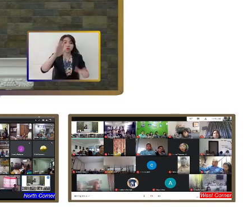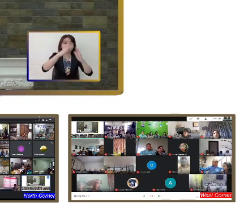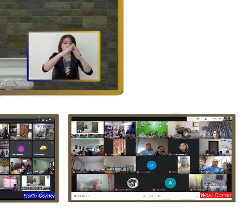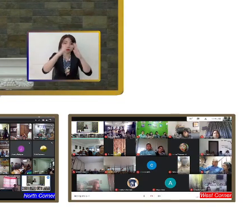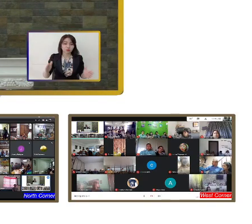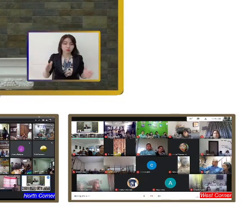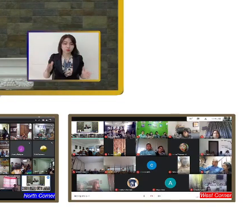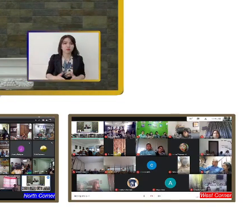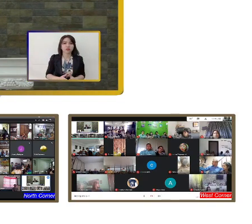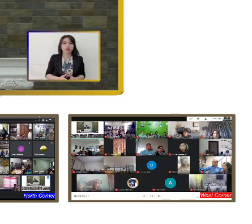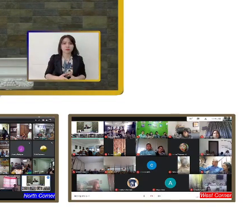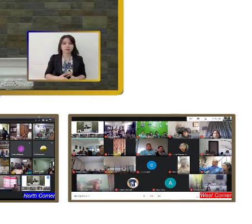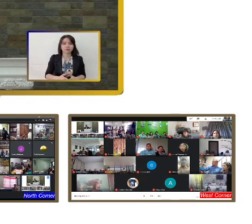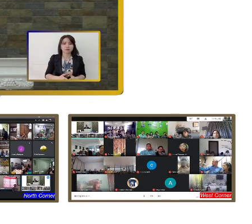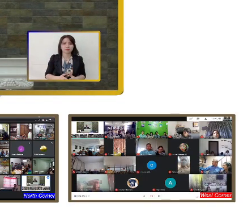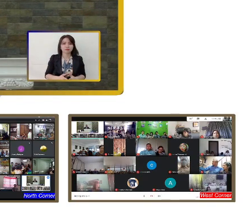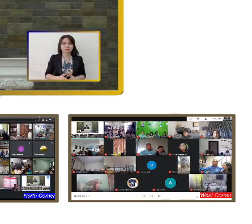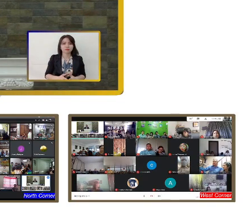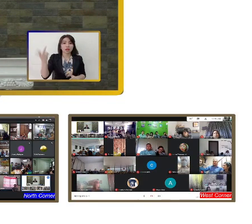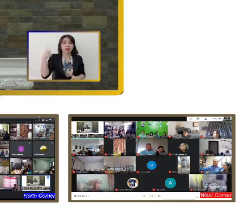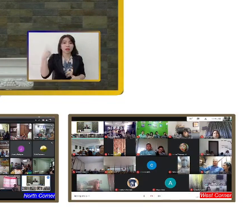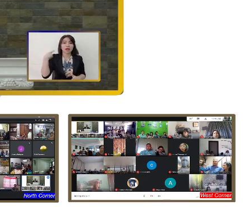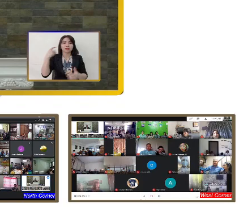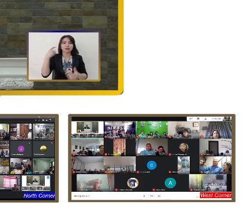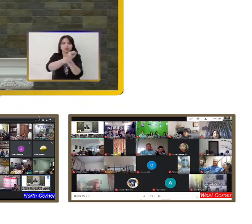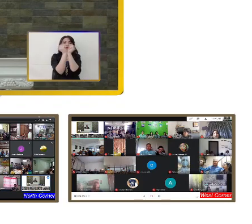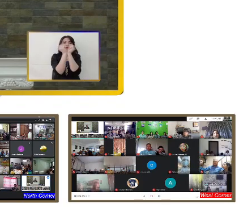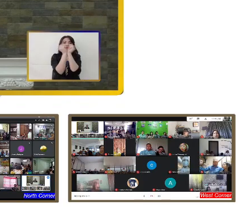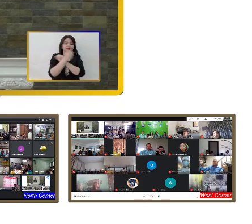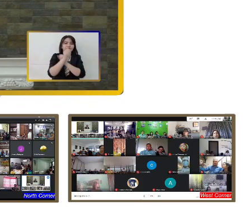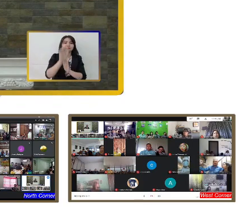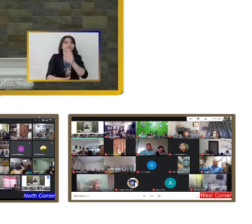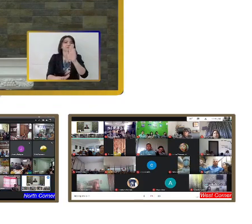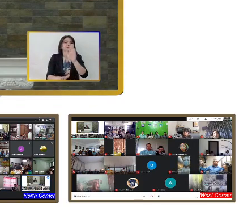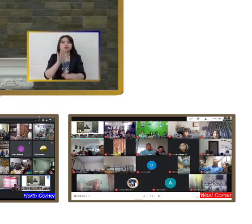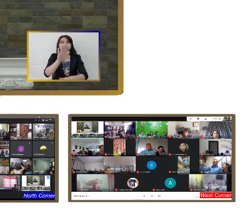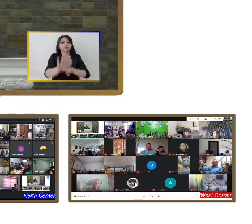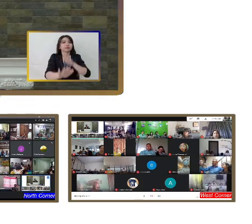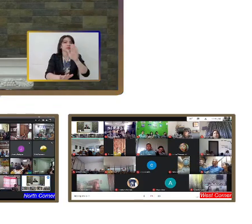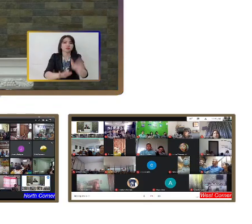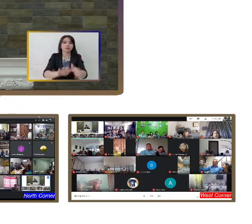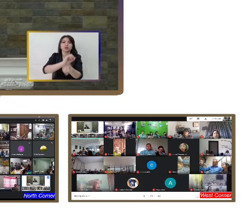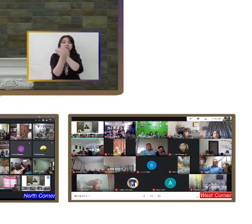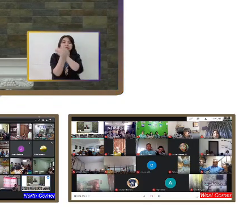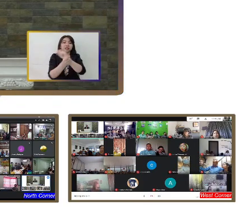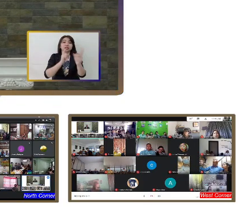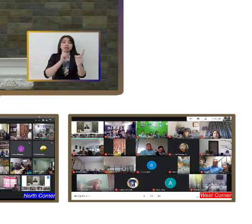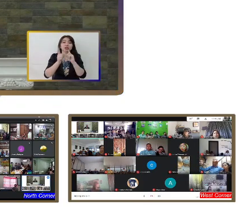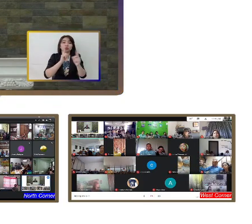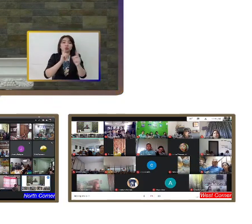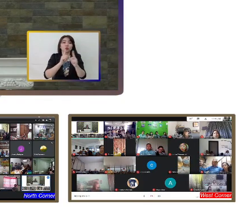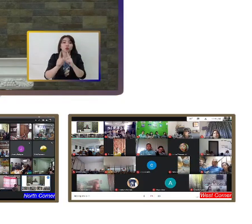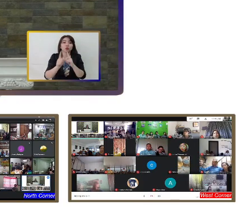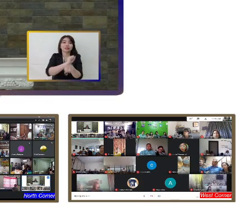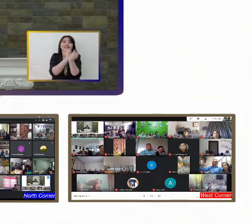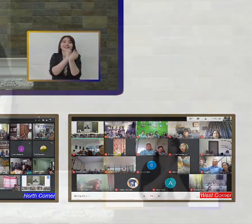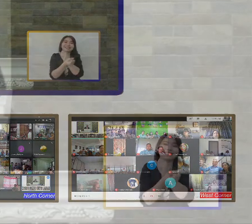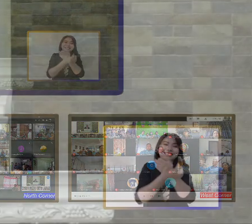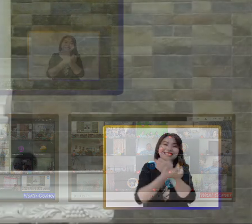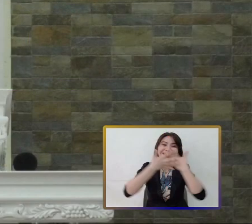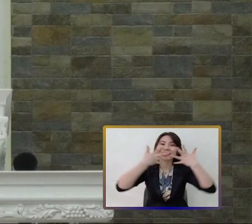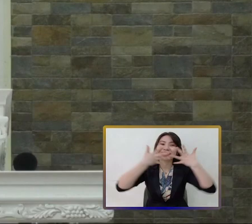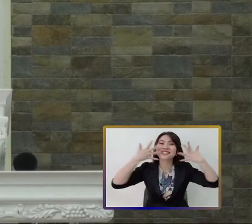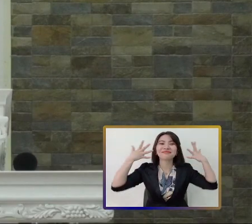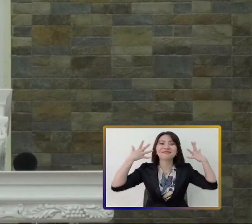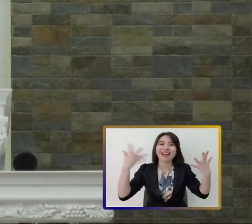iyong pakikinig ngayon na iba na ang iyong walk, iba na ang iyong talk, iba na ang iyong iti, kapatid,